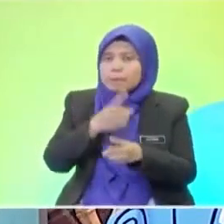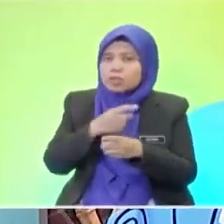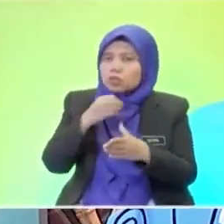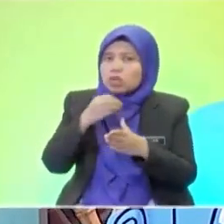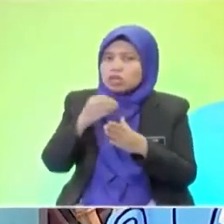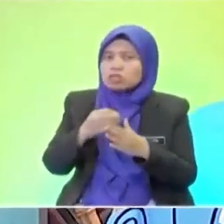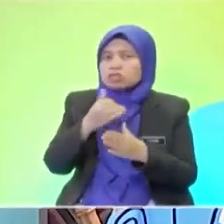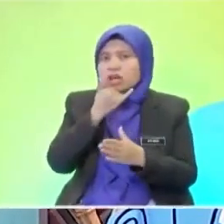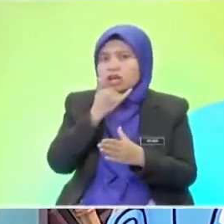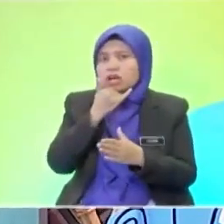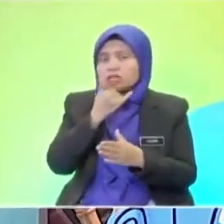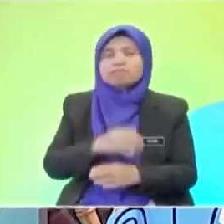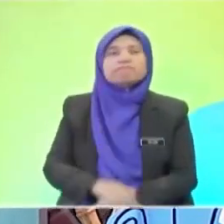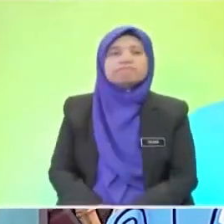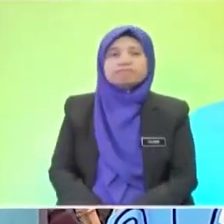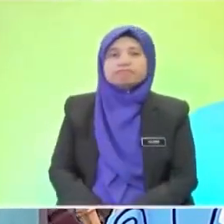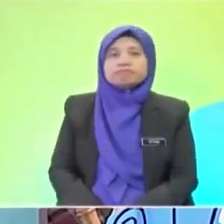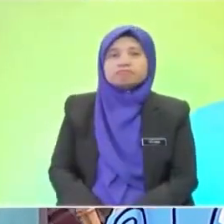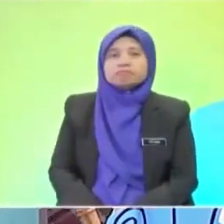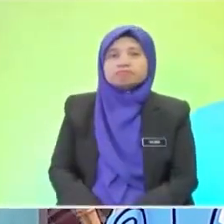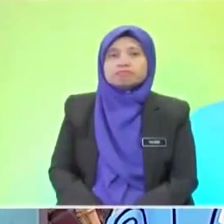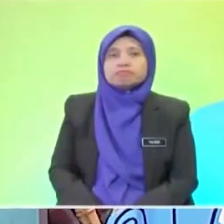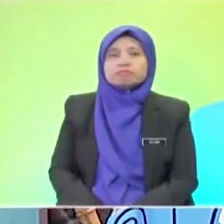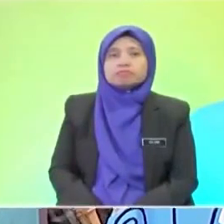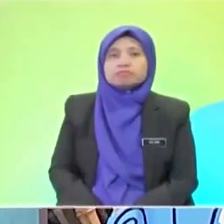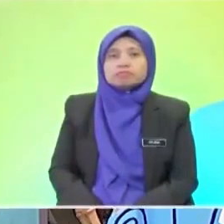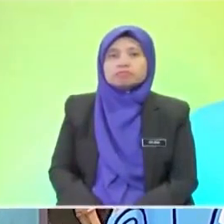yang mereka berikan tepat ataupun kurang tepat